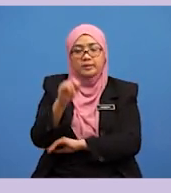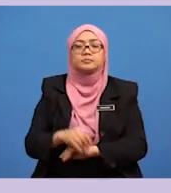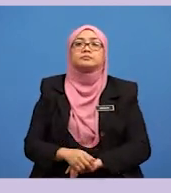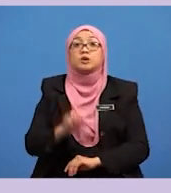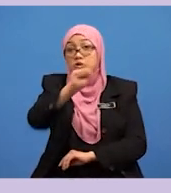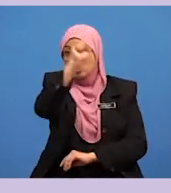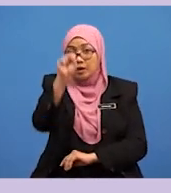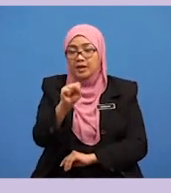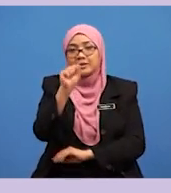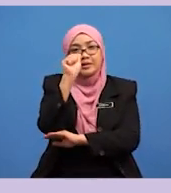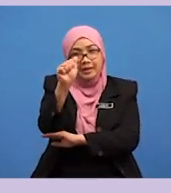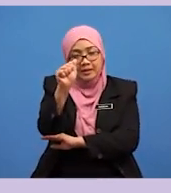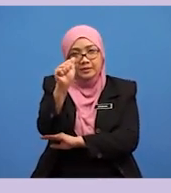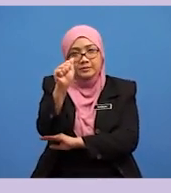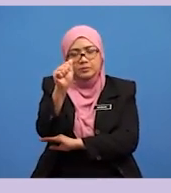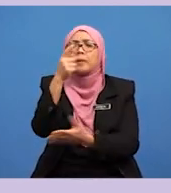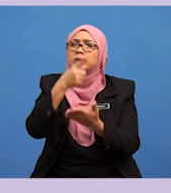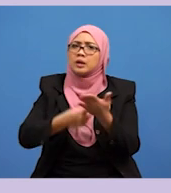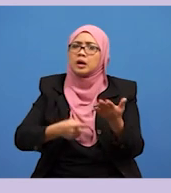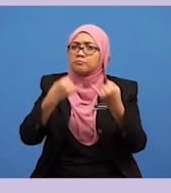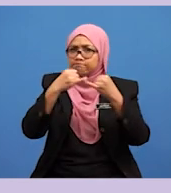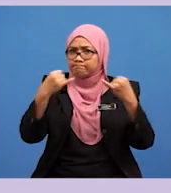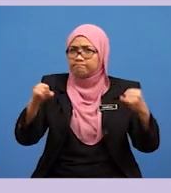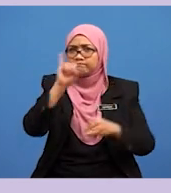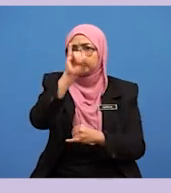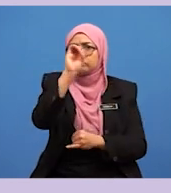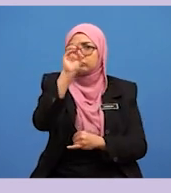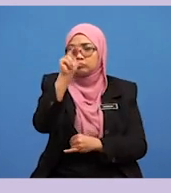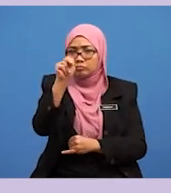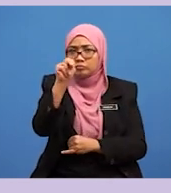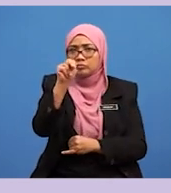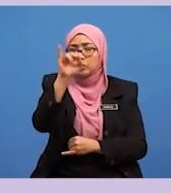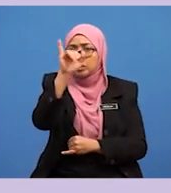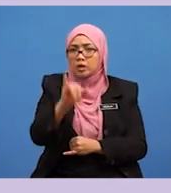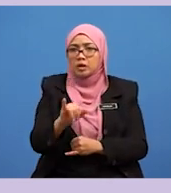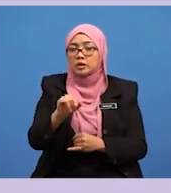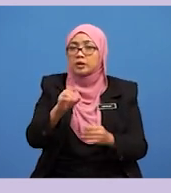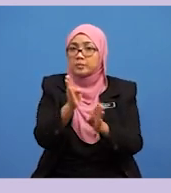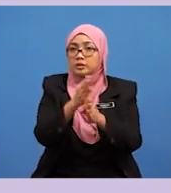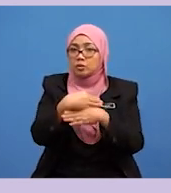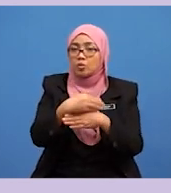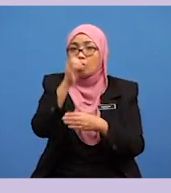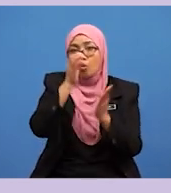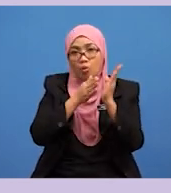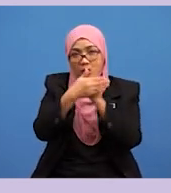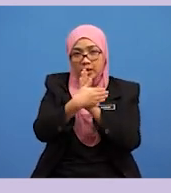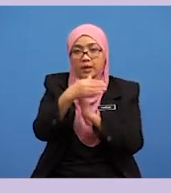Soalannya ialah, A. Apakah jenis ion yang dibentuk oleh X?